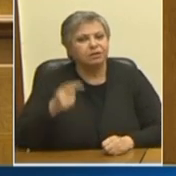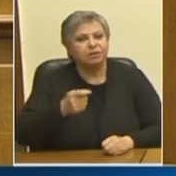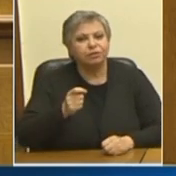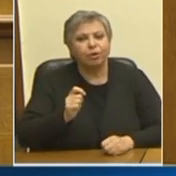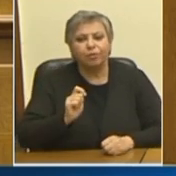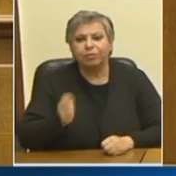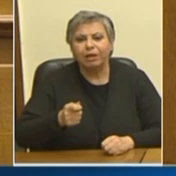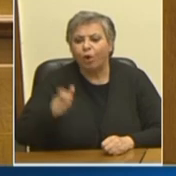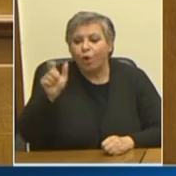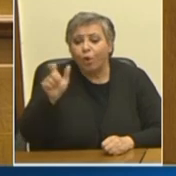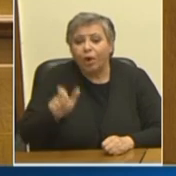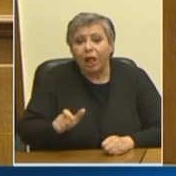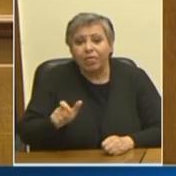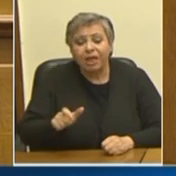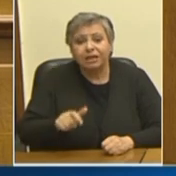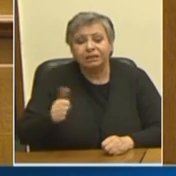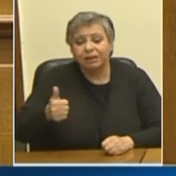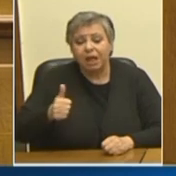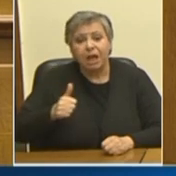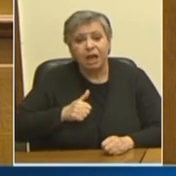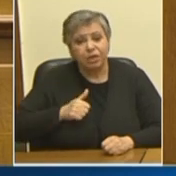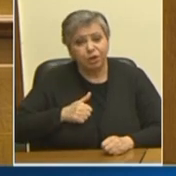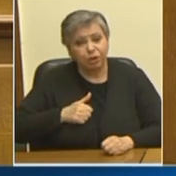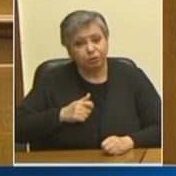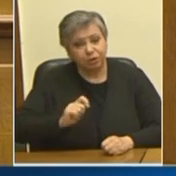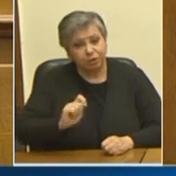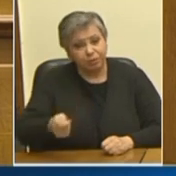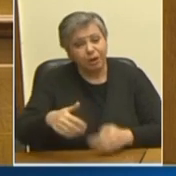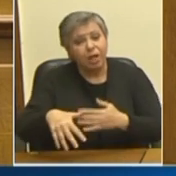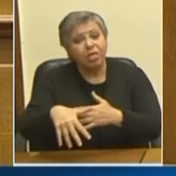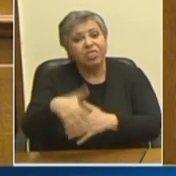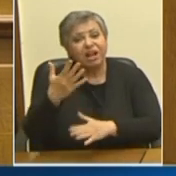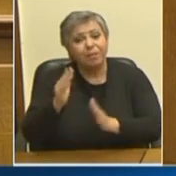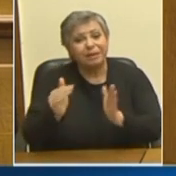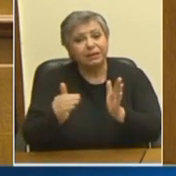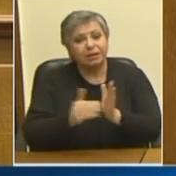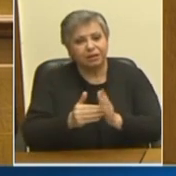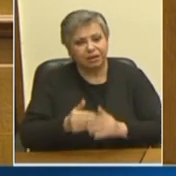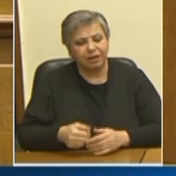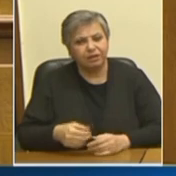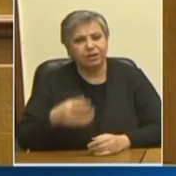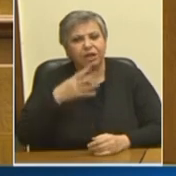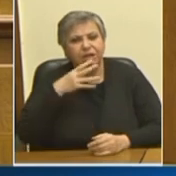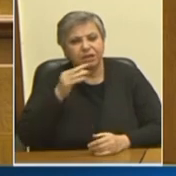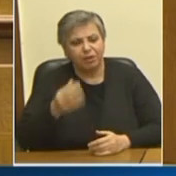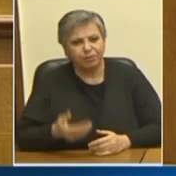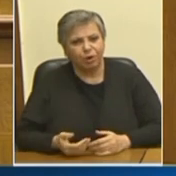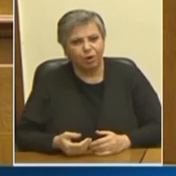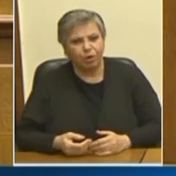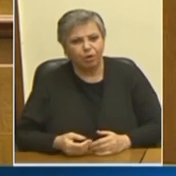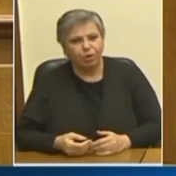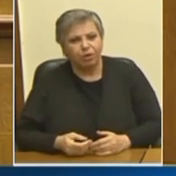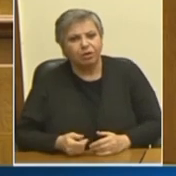το κάθε παιδί. Θα θέλει και να πηγαίνει να νοικιάσει για το πανεπιστήμιο, δεν θα γίνει δίπλα στο σπίτι